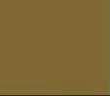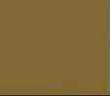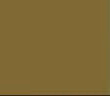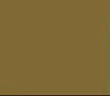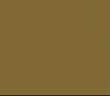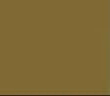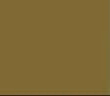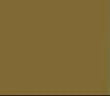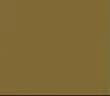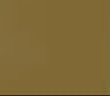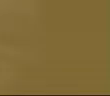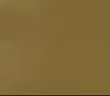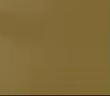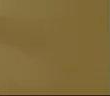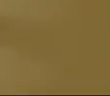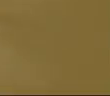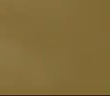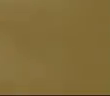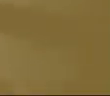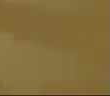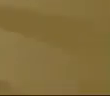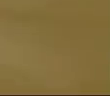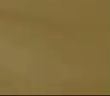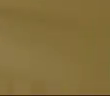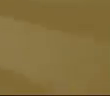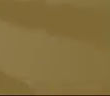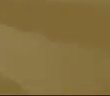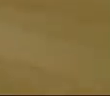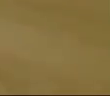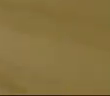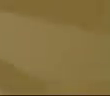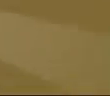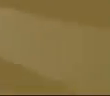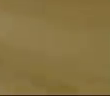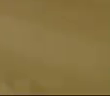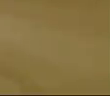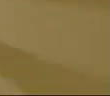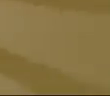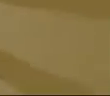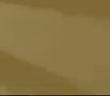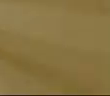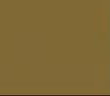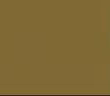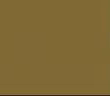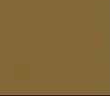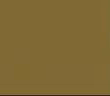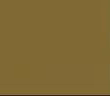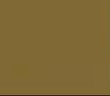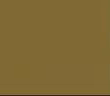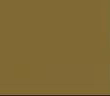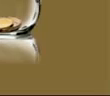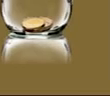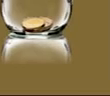rivojlanish yili deb nomlandi va harakatlar strategiyasiga muvofiq davlat dasturi amalga oshirilmoqda.